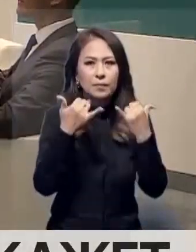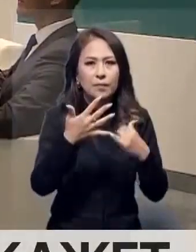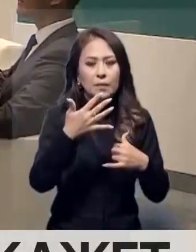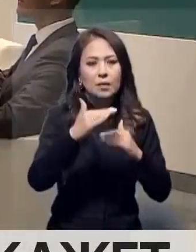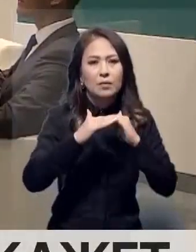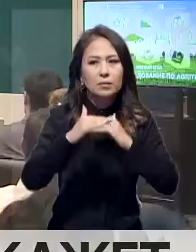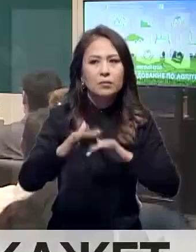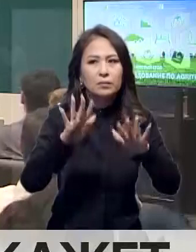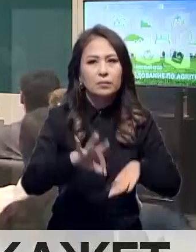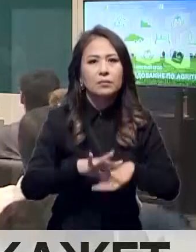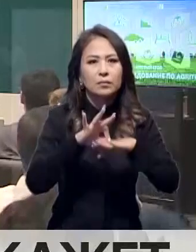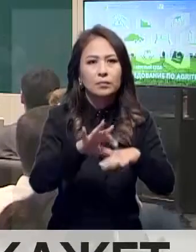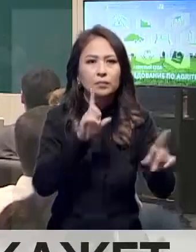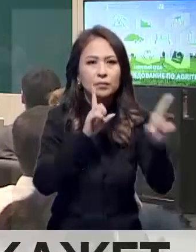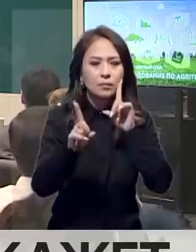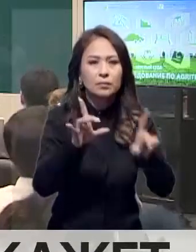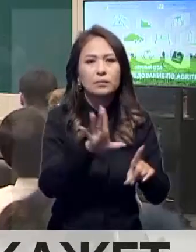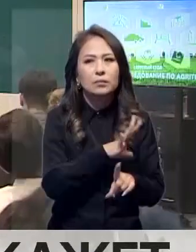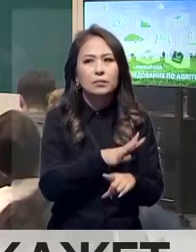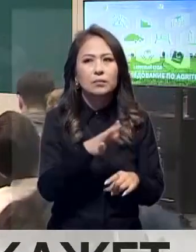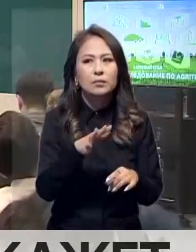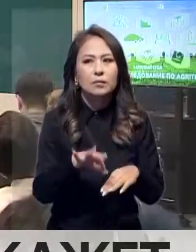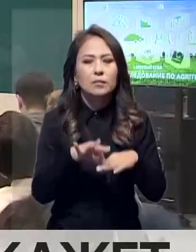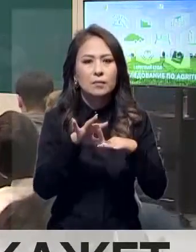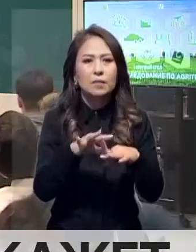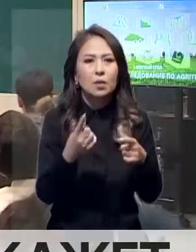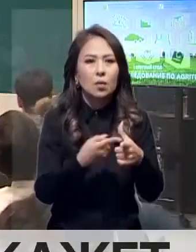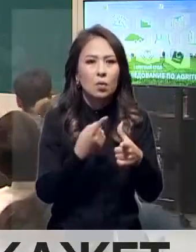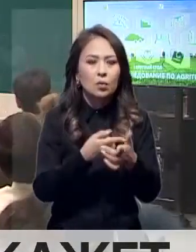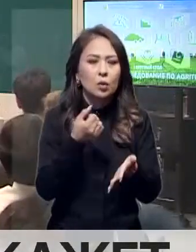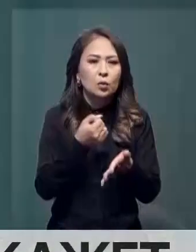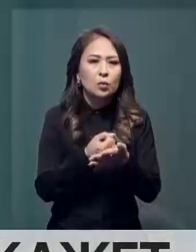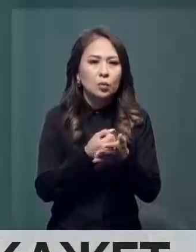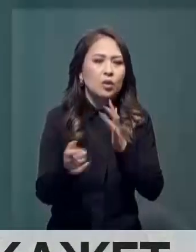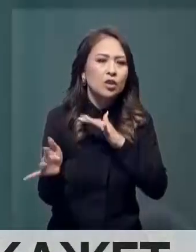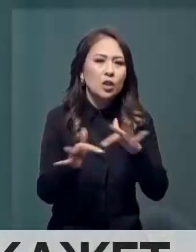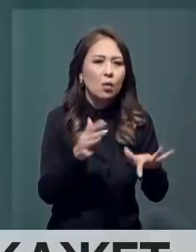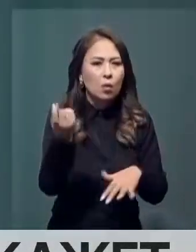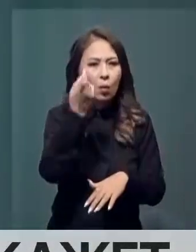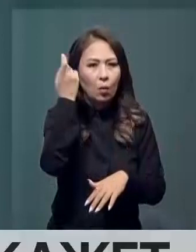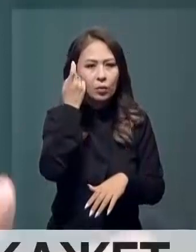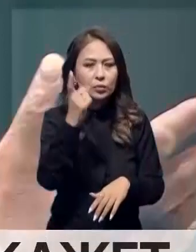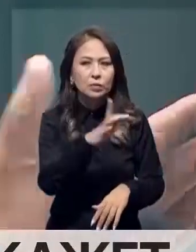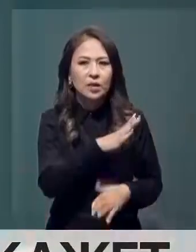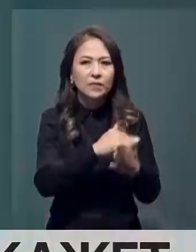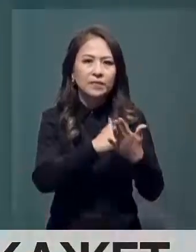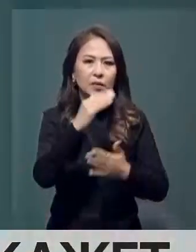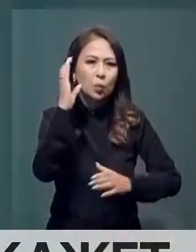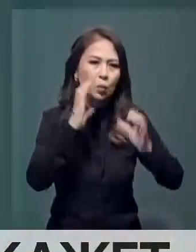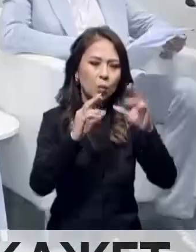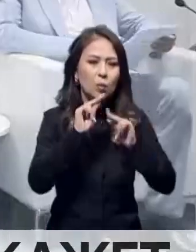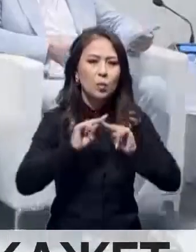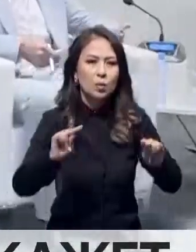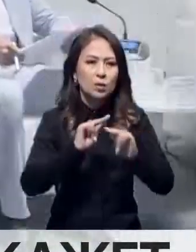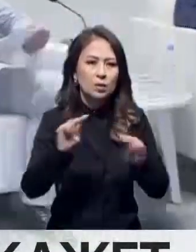Елорда төрінде өткен жиында қозғалды. Іс-шараға ата кәсіпке ден қойған шаруашылық иелері, жоғарғы оқу орындарының